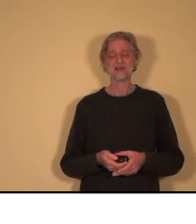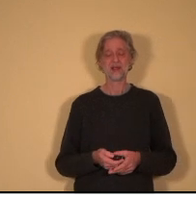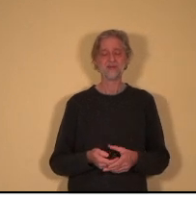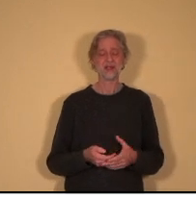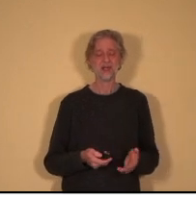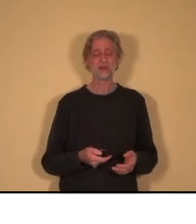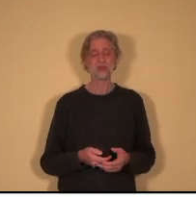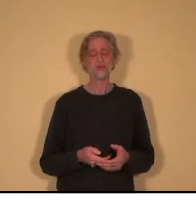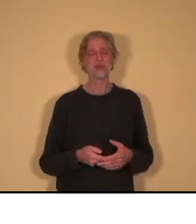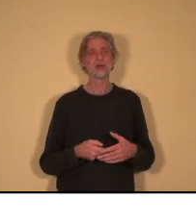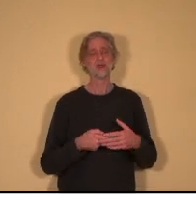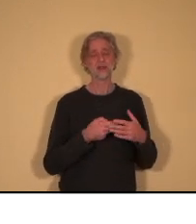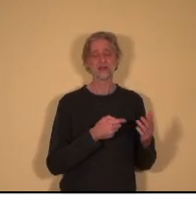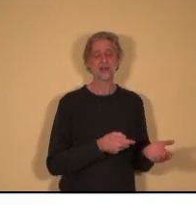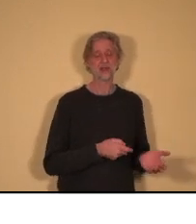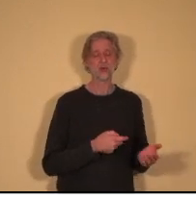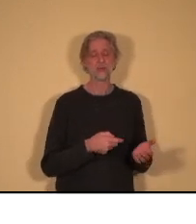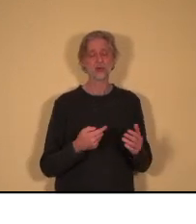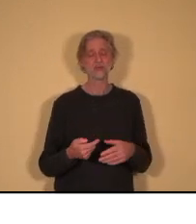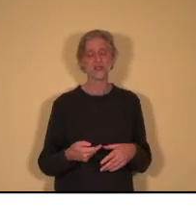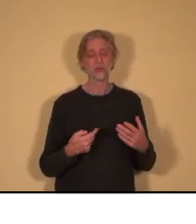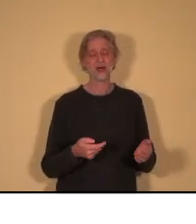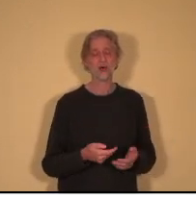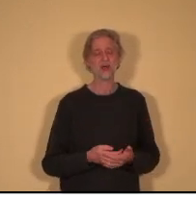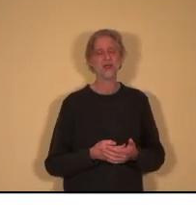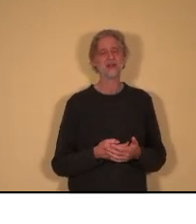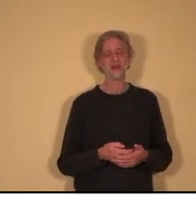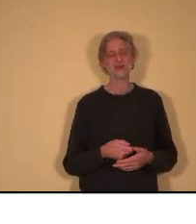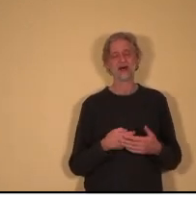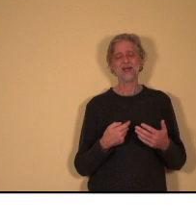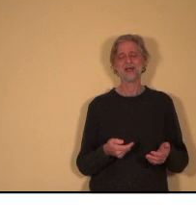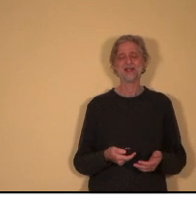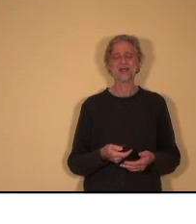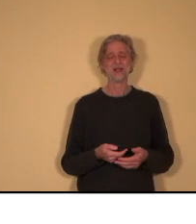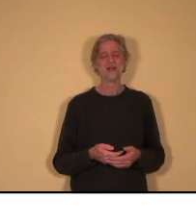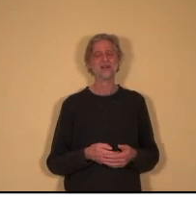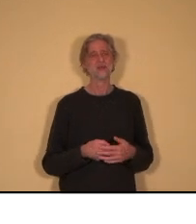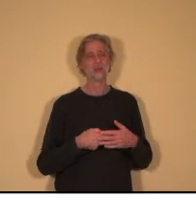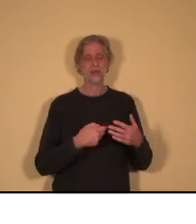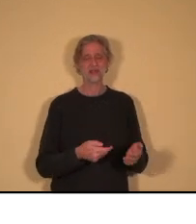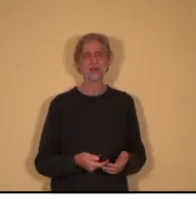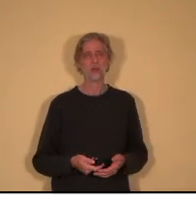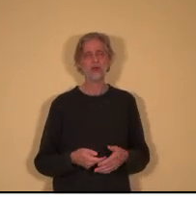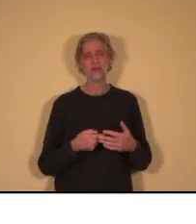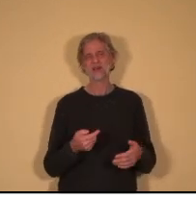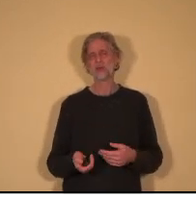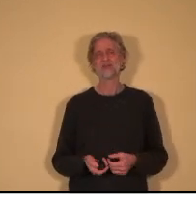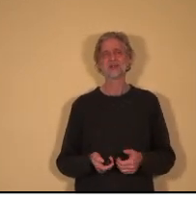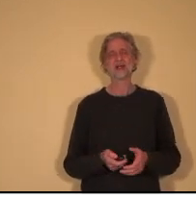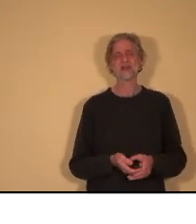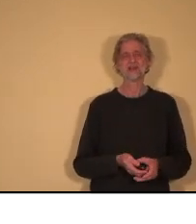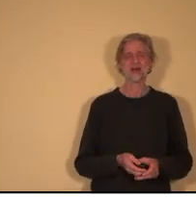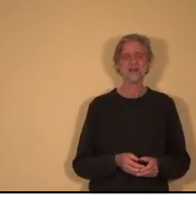Prozess, den wir direkt durchführen können, ist Kohlenmonoxid oder auch CO2 reagieren zu Methanol. Methanol